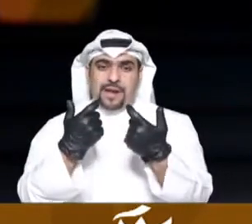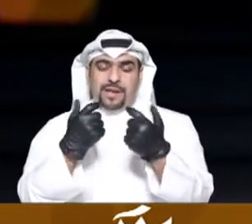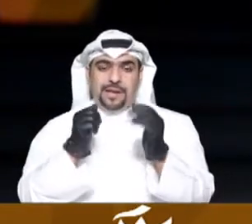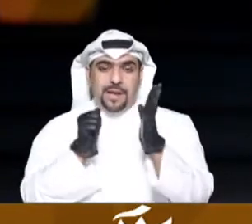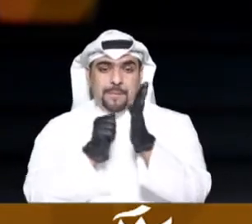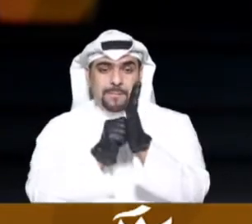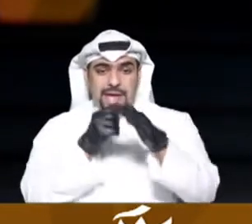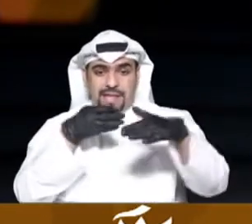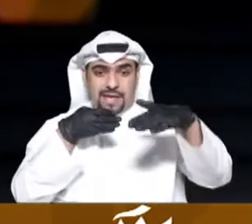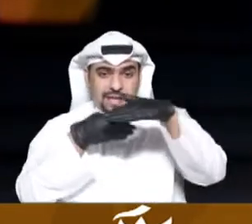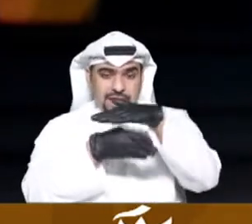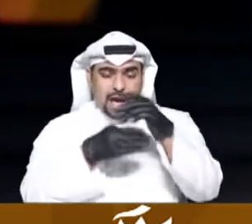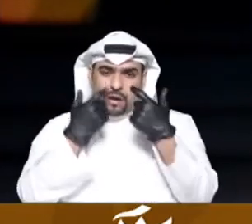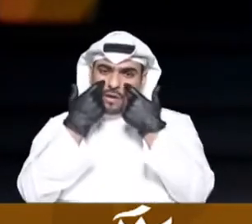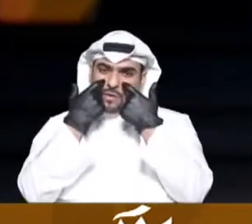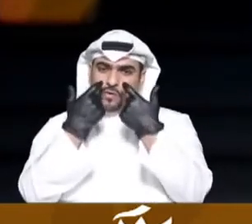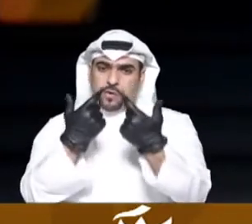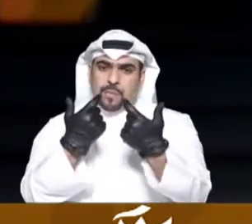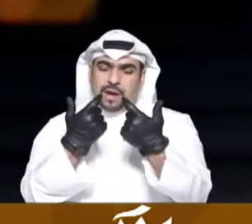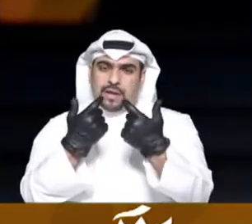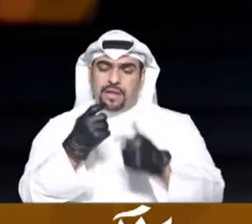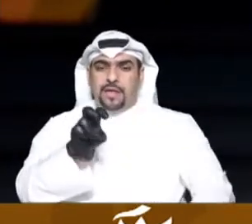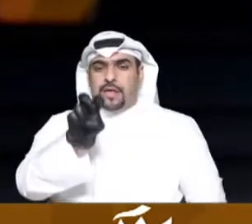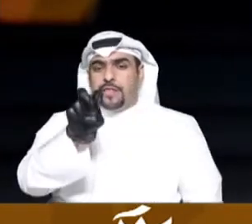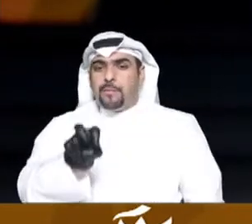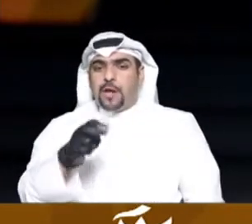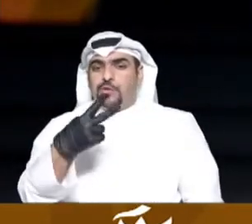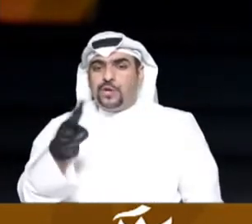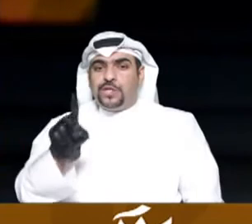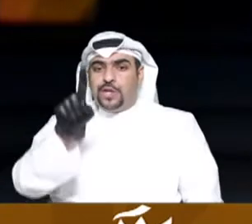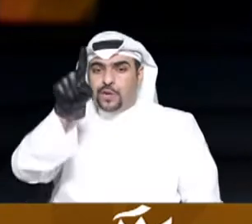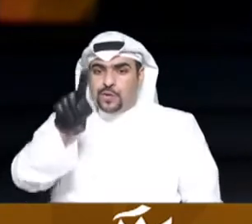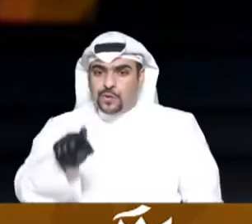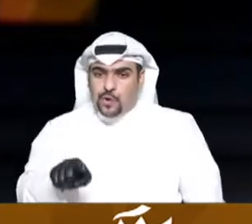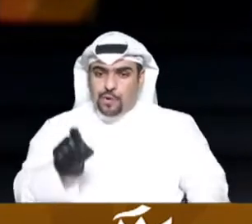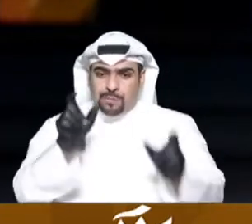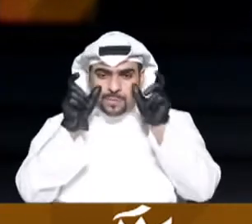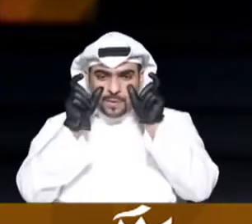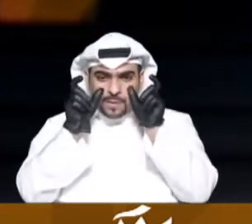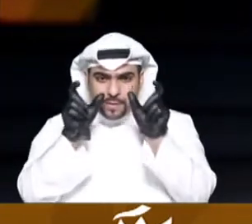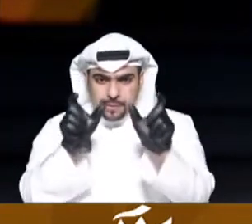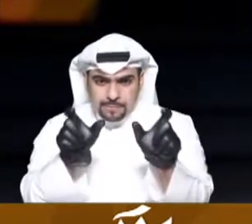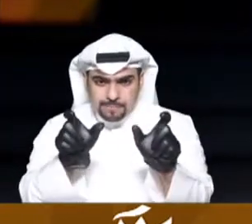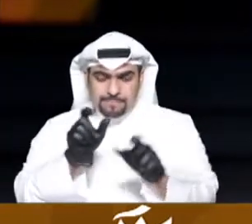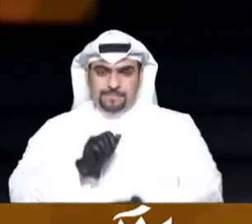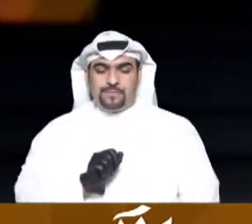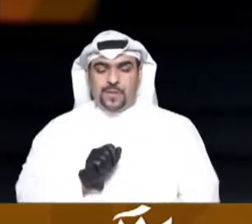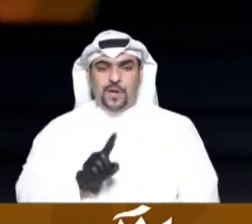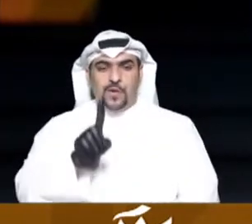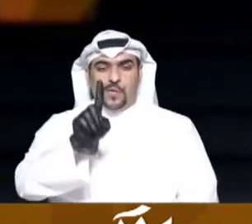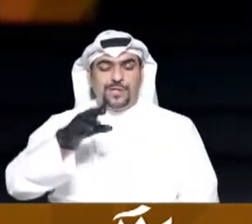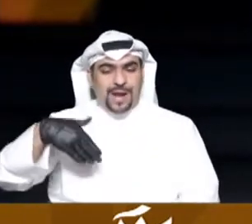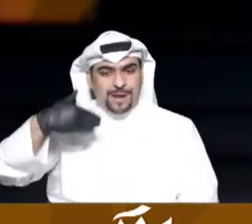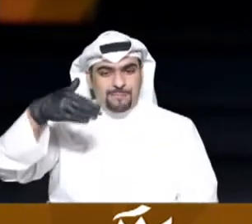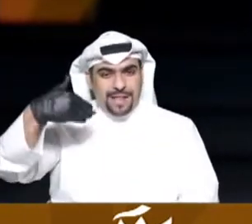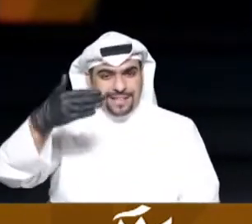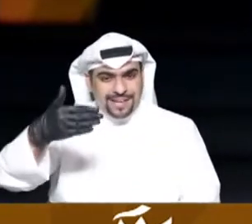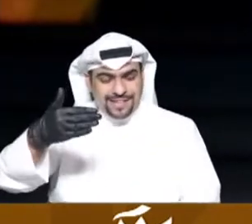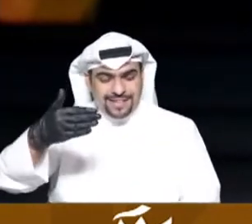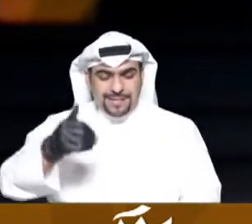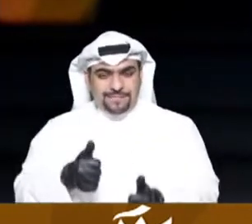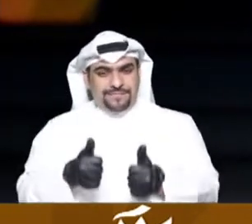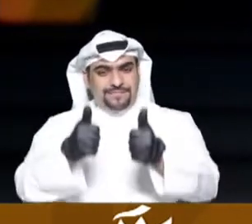او المؤسسي 28 يوم. وان شاء الله تعالى يعني بعد فتره لاحقين يعني على يعني الـ الـ يعني